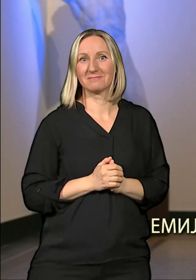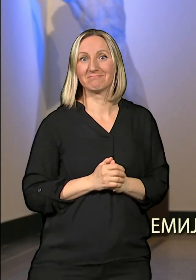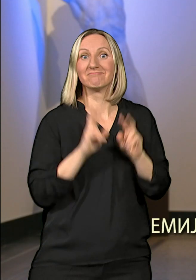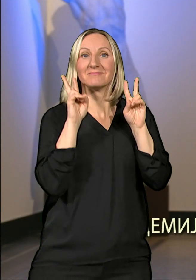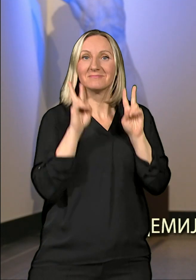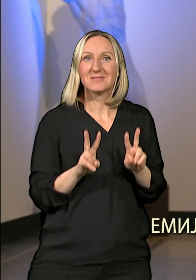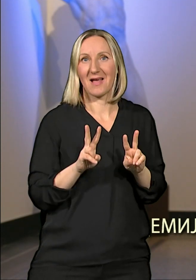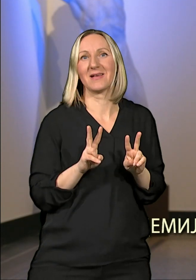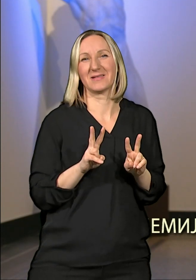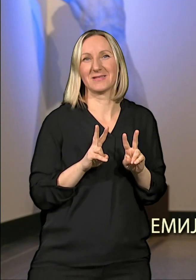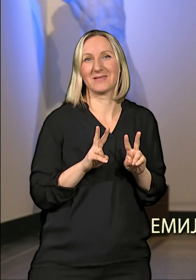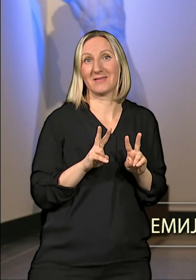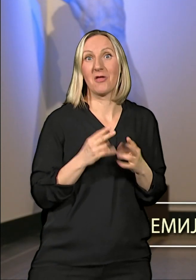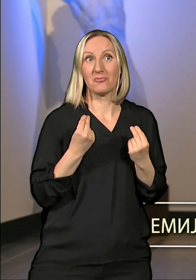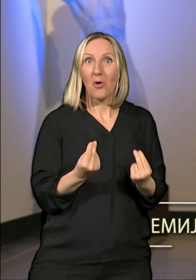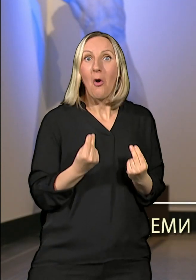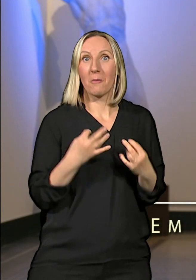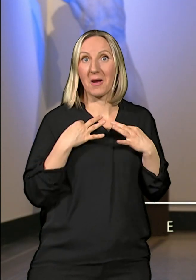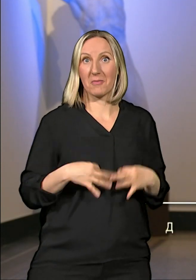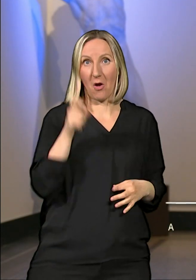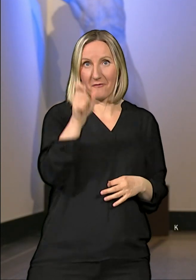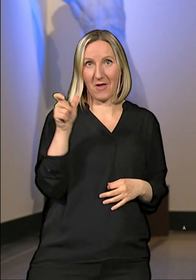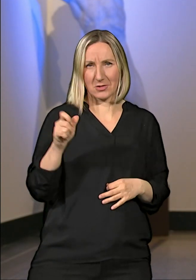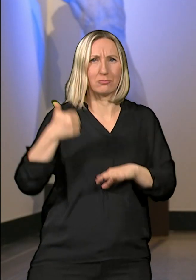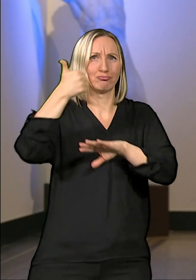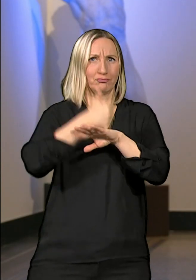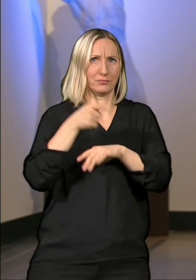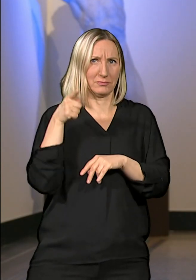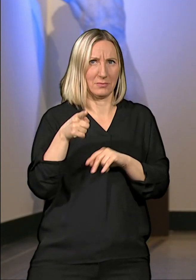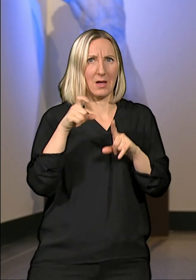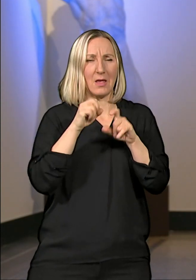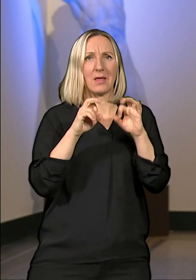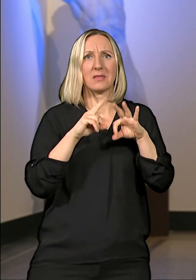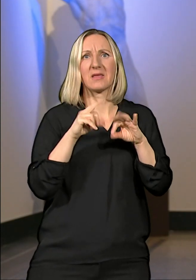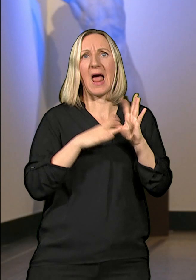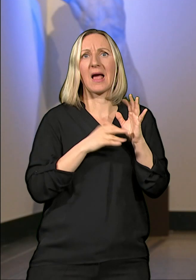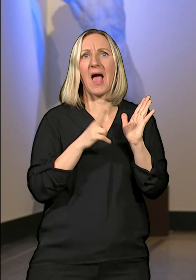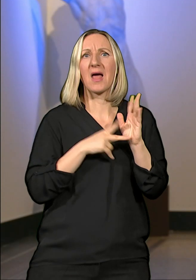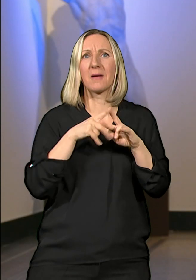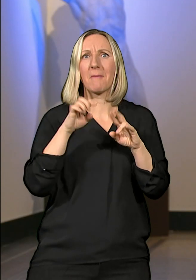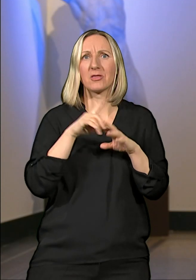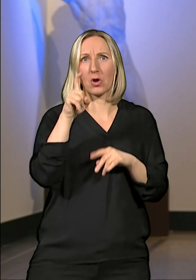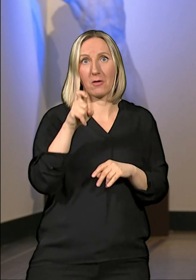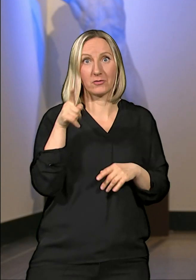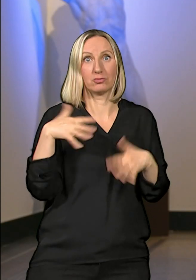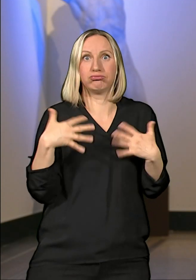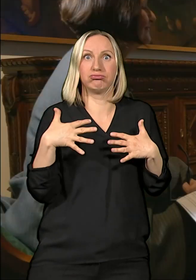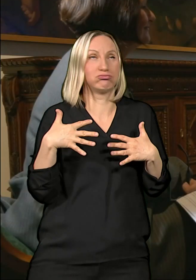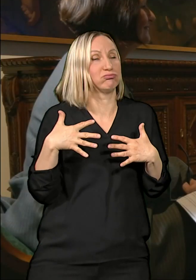zaista jako dobre profesore na čelu sa profesorom Draganom Petrovićem, koji je po mom mišljenju veliki